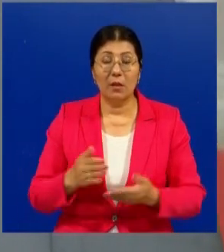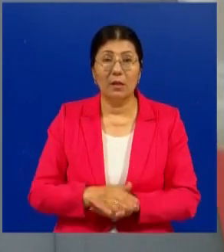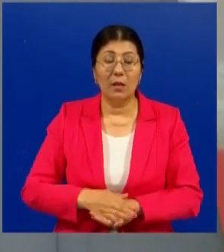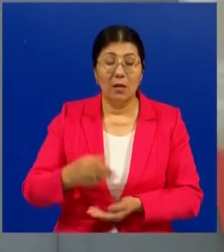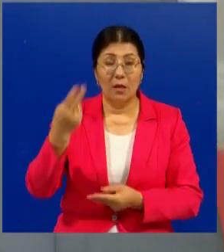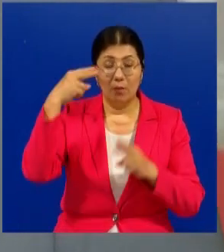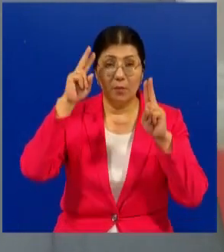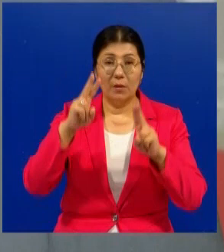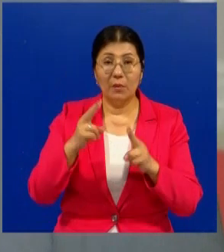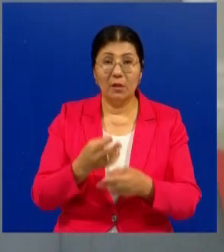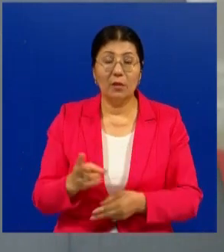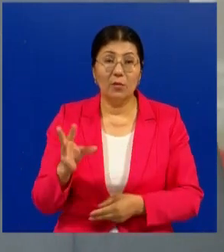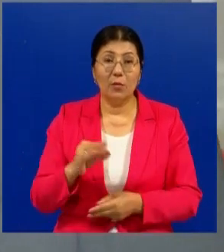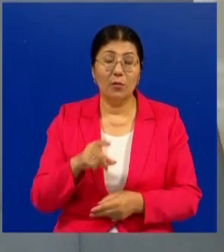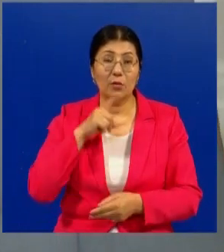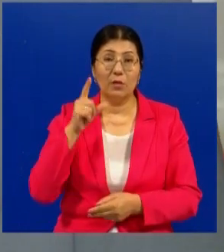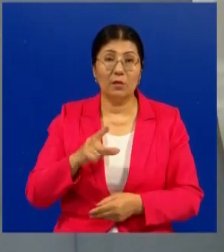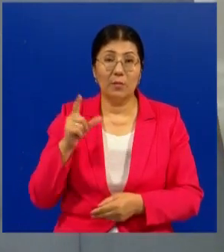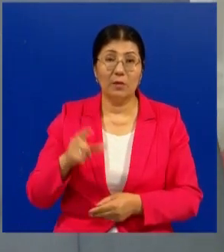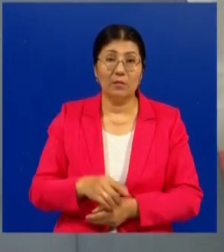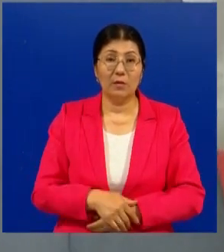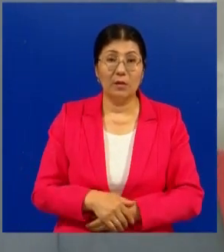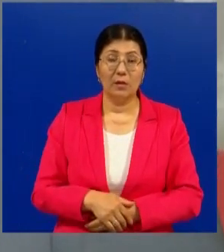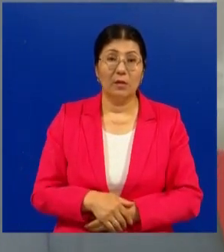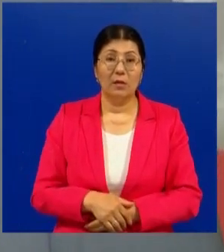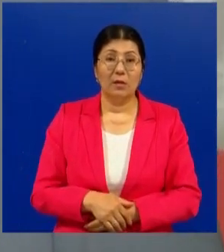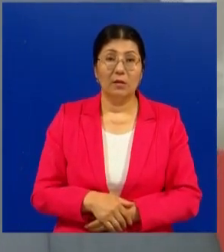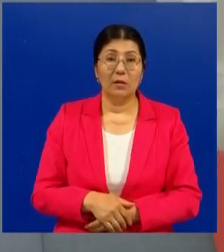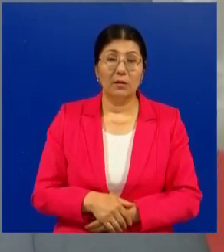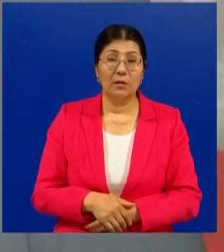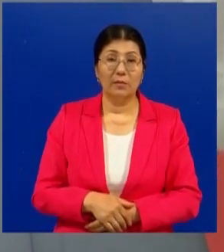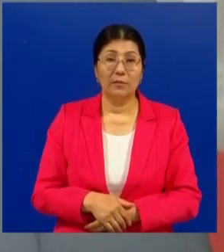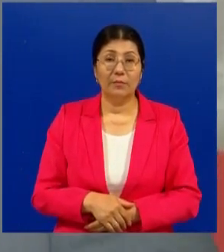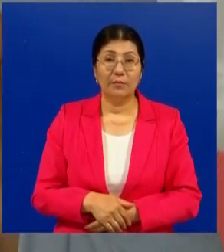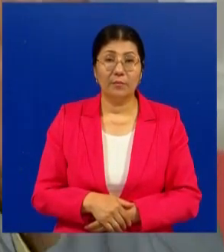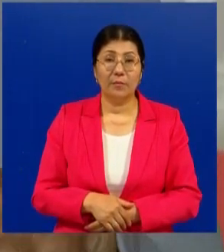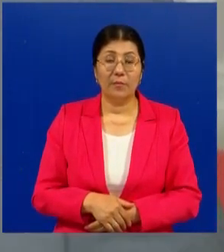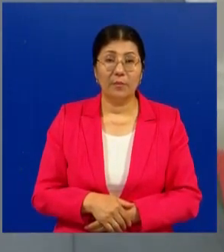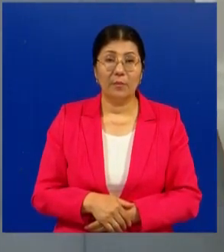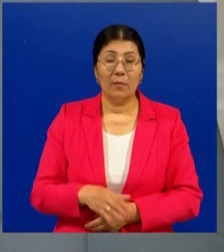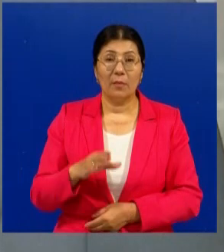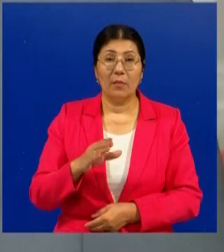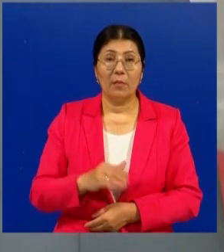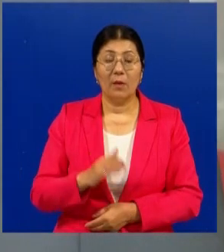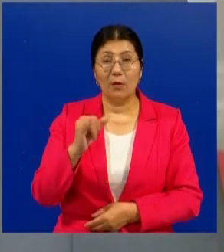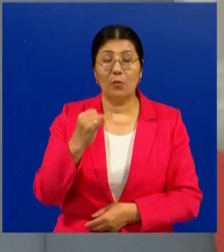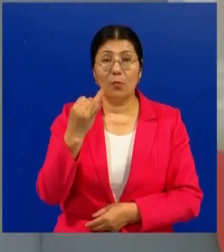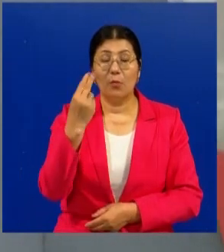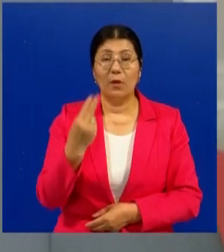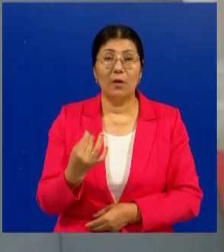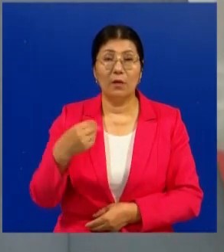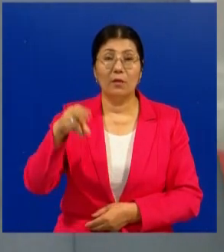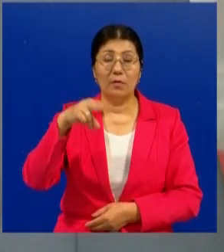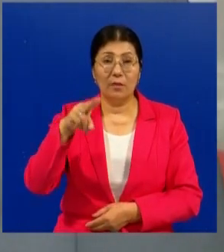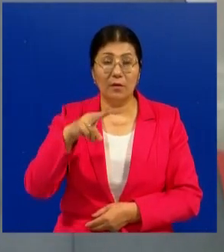jar bir jasöspürimder mınanday kılmıstan keyin kalay ömür sürem. Uyattın uyattın namıstın namısı deyt de ana jaqtan mına jaqtan sekire salat